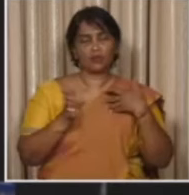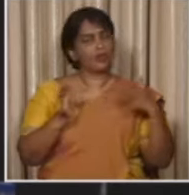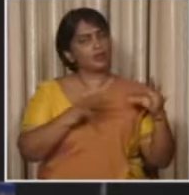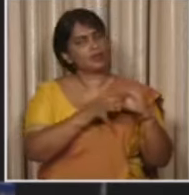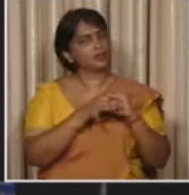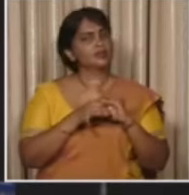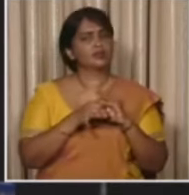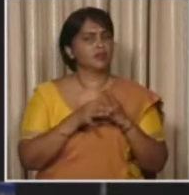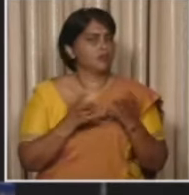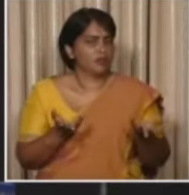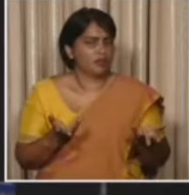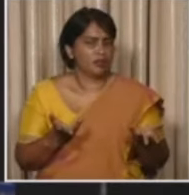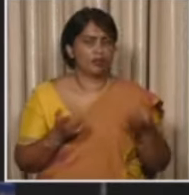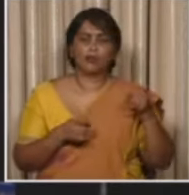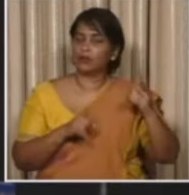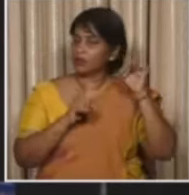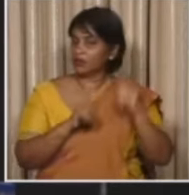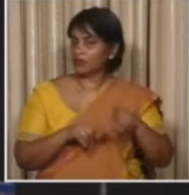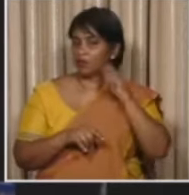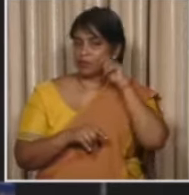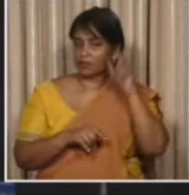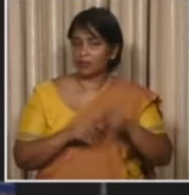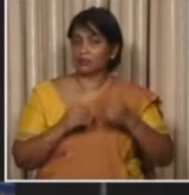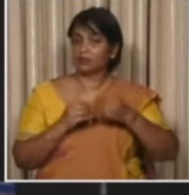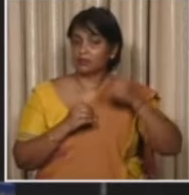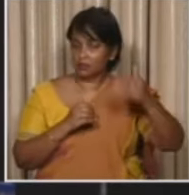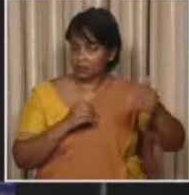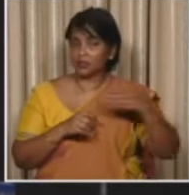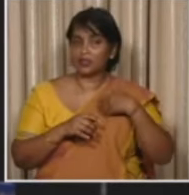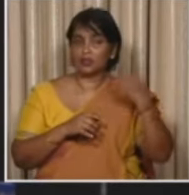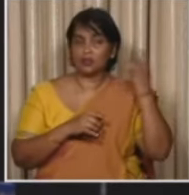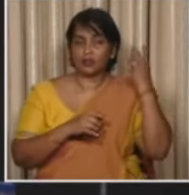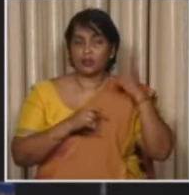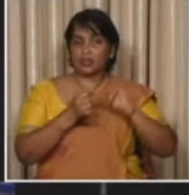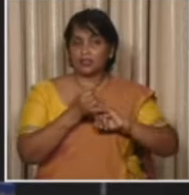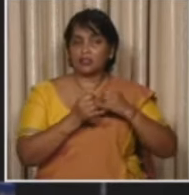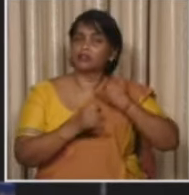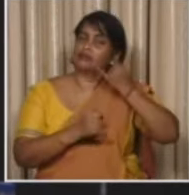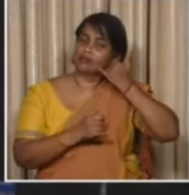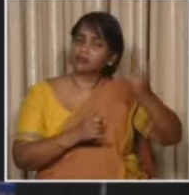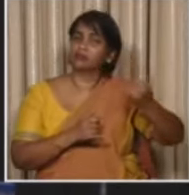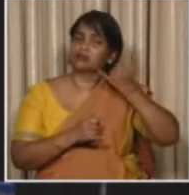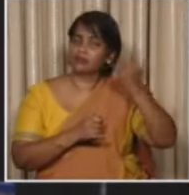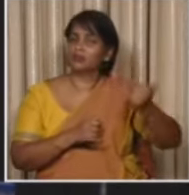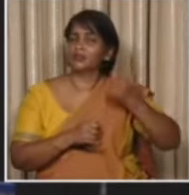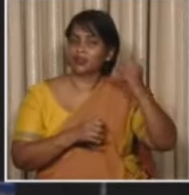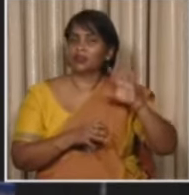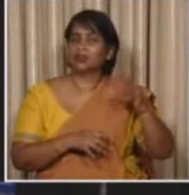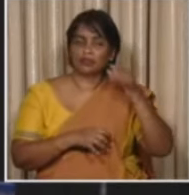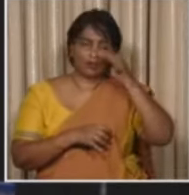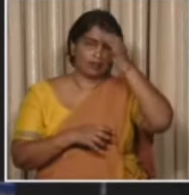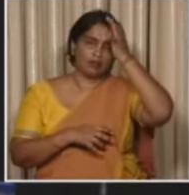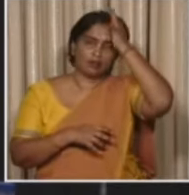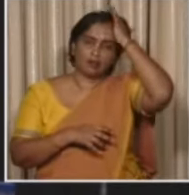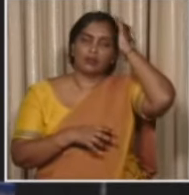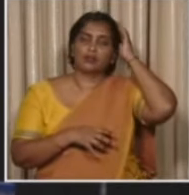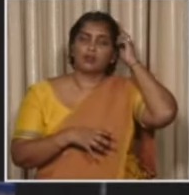සම්බන්ධතාවය මොකද්ද? මේ පුද්ගලයාට දිගින් දිගටම සහරාන්ට දුරකථන ඇමතුමන් වලින් සම්බන්ධ වෙන බුද්ධ්‍යංශ